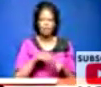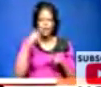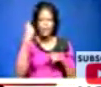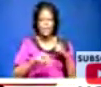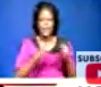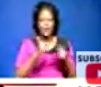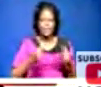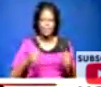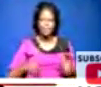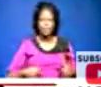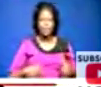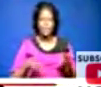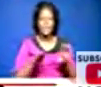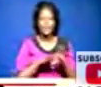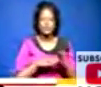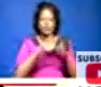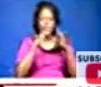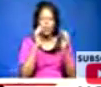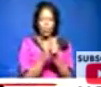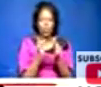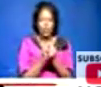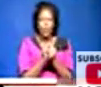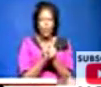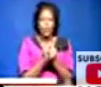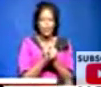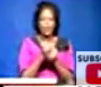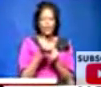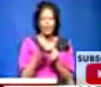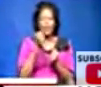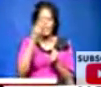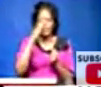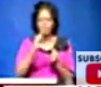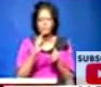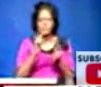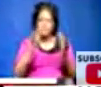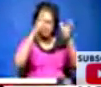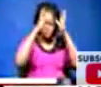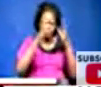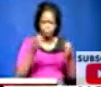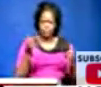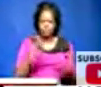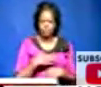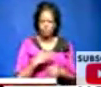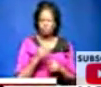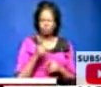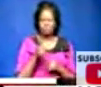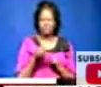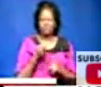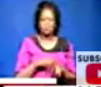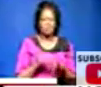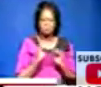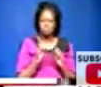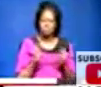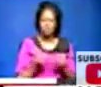youth members of the Nyumbakumi village policing initiative. Sasa kitu cha kushangaza ni kwamba hao si mara ya kwanza au kitendo kama hicho